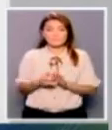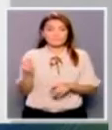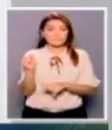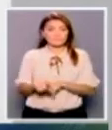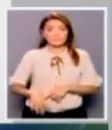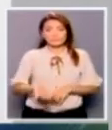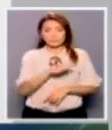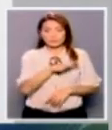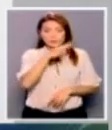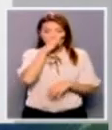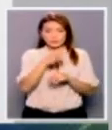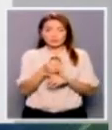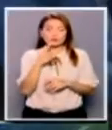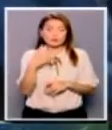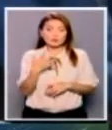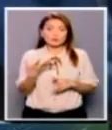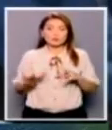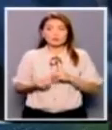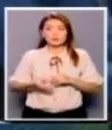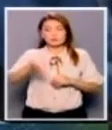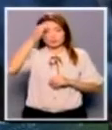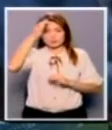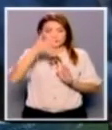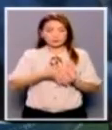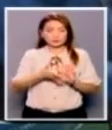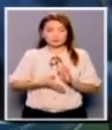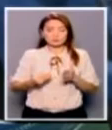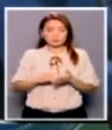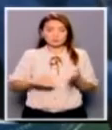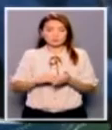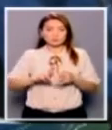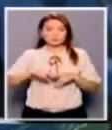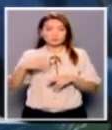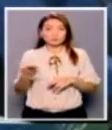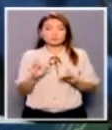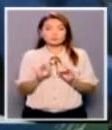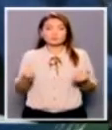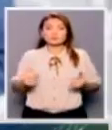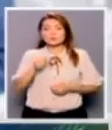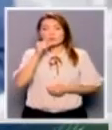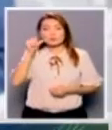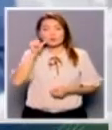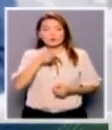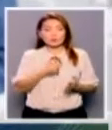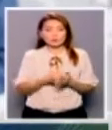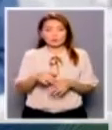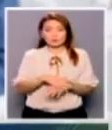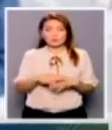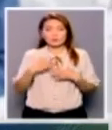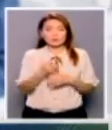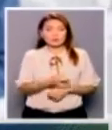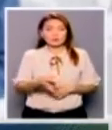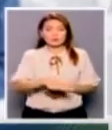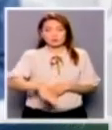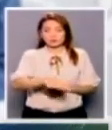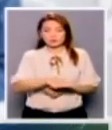жүктелген болатын. Жауаптылар баяндама оқыған соң сарапшы қызметін қайтаруды ұсынды. Айта кету керек, өткен жылдың соңында халық саны аз